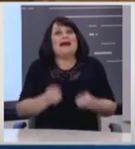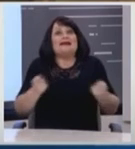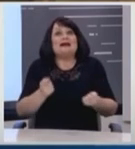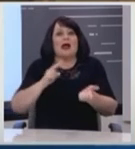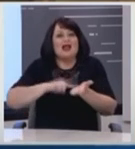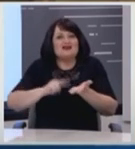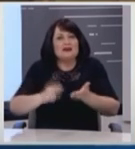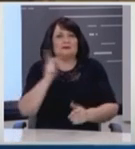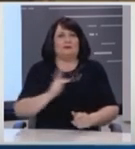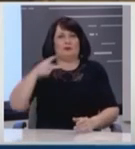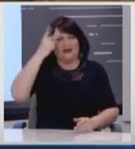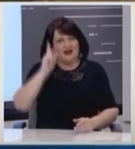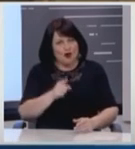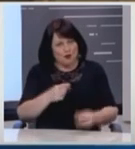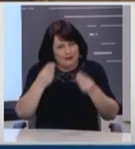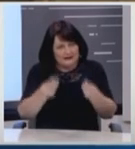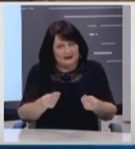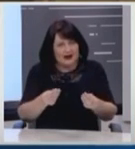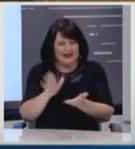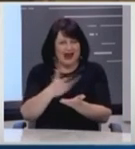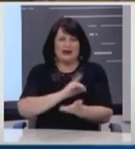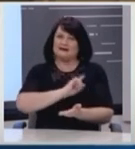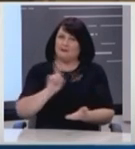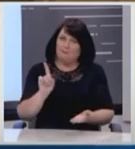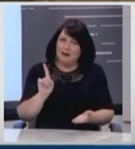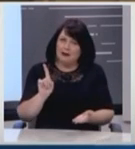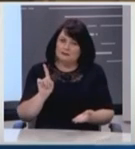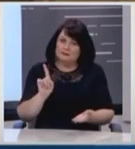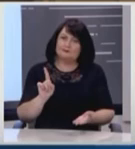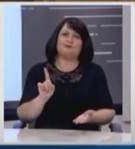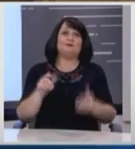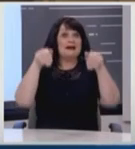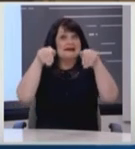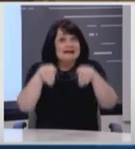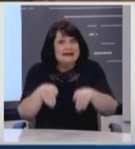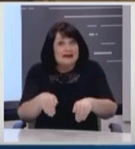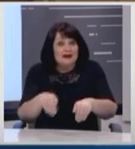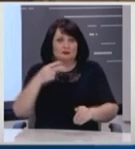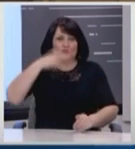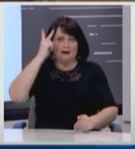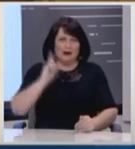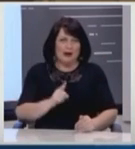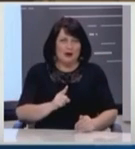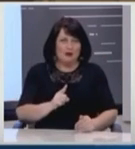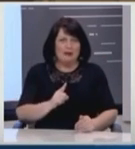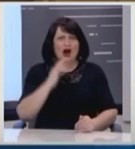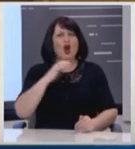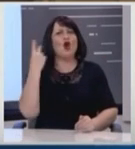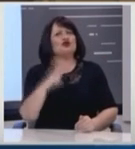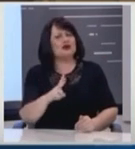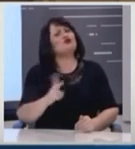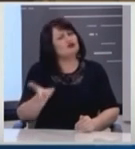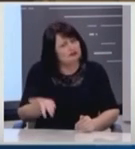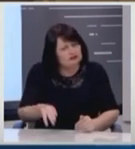ασφαλιστικών, κοινωνικών δικαιωμάτων χωρίς διακρίσεις, με σεβασμό στο δικαίωμα να μιλούν τη γλώσσα τους,